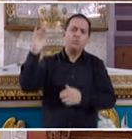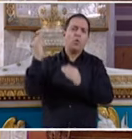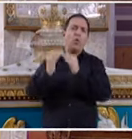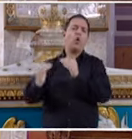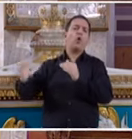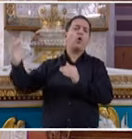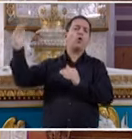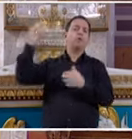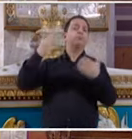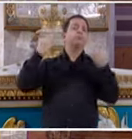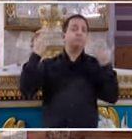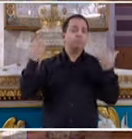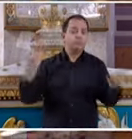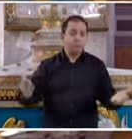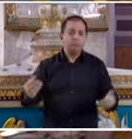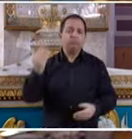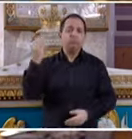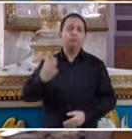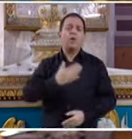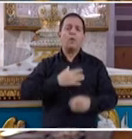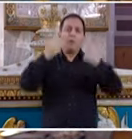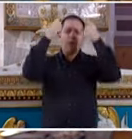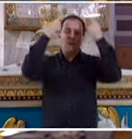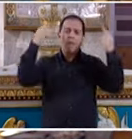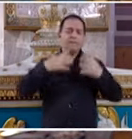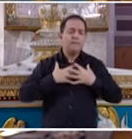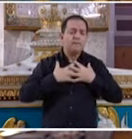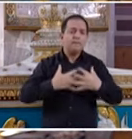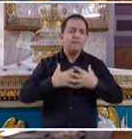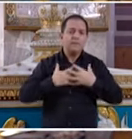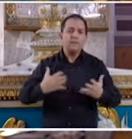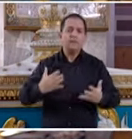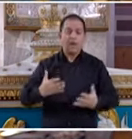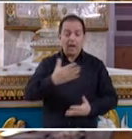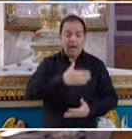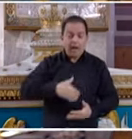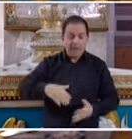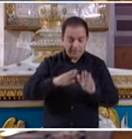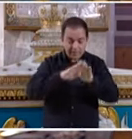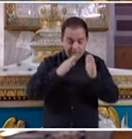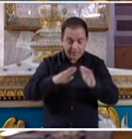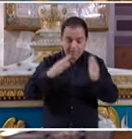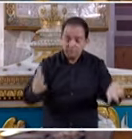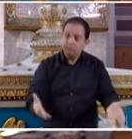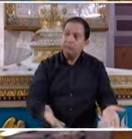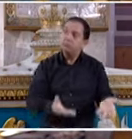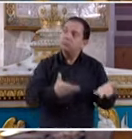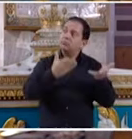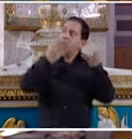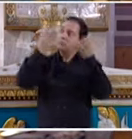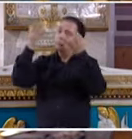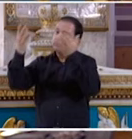δεηθώμε. Όπως κνάθρος Θεός τον ο προσδεξάμενος εις το Άγιον